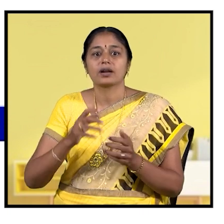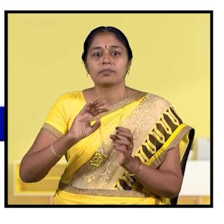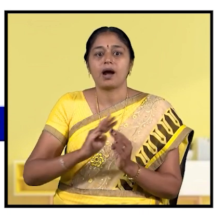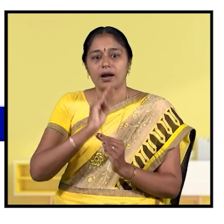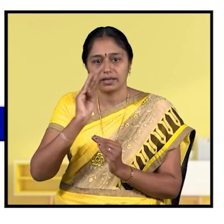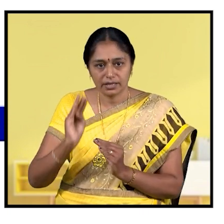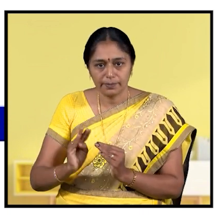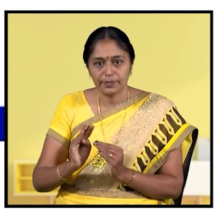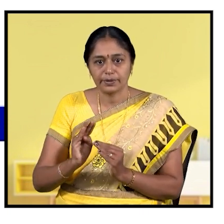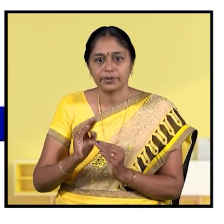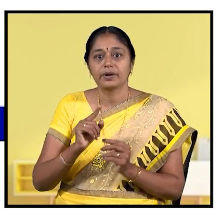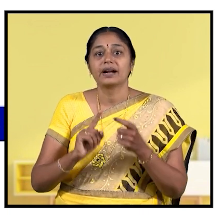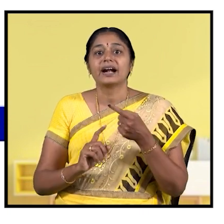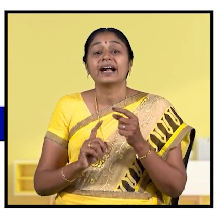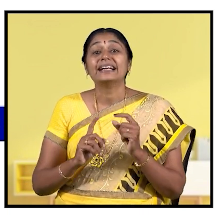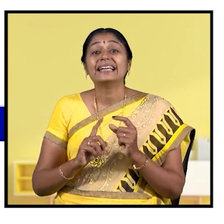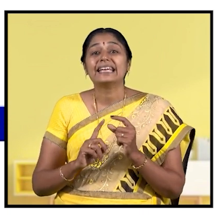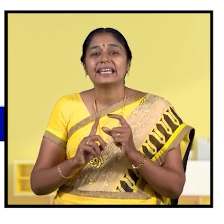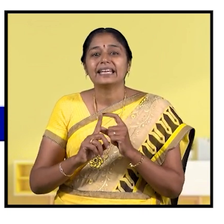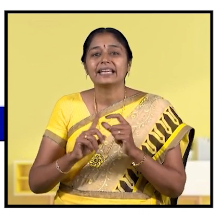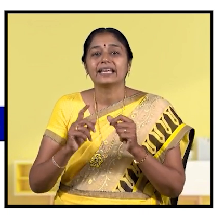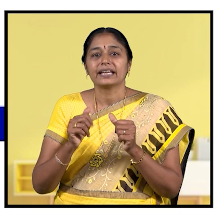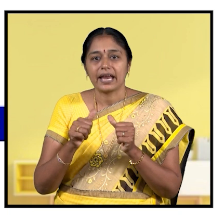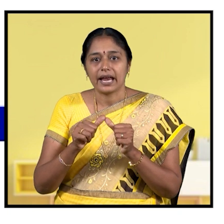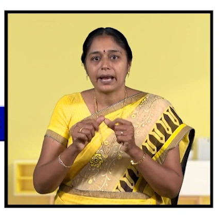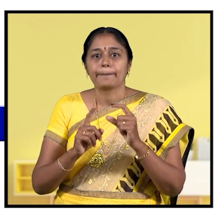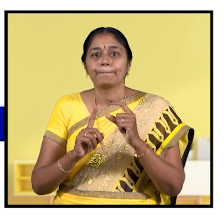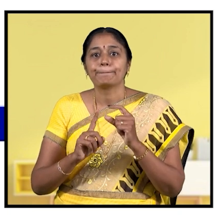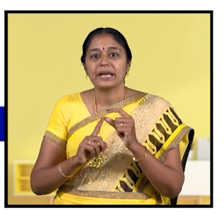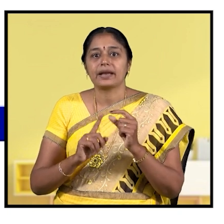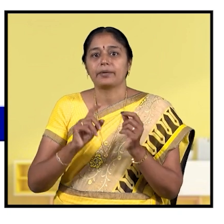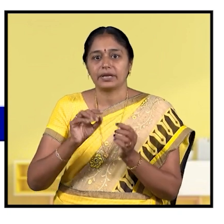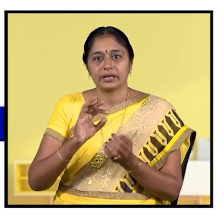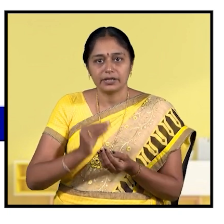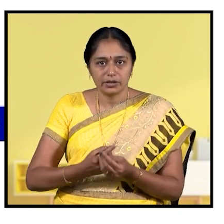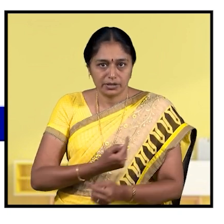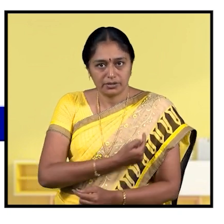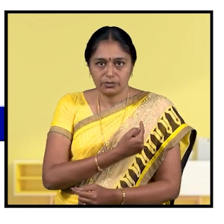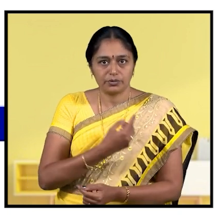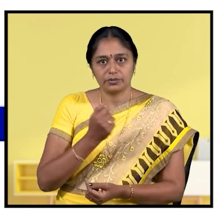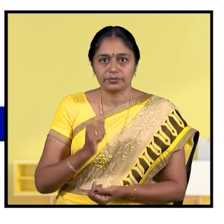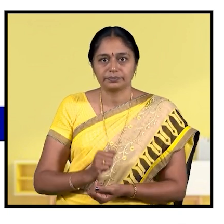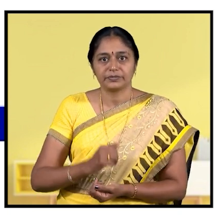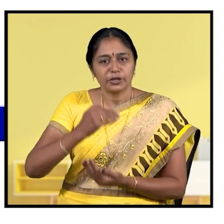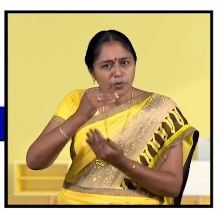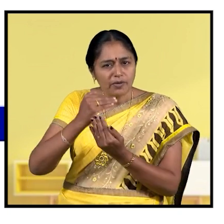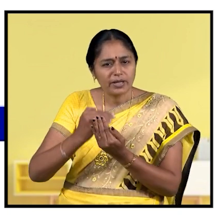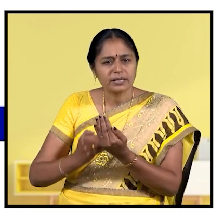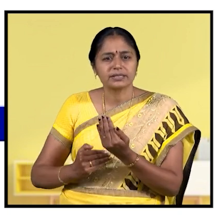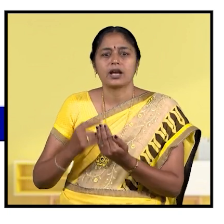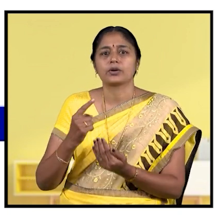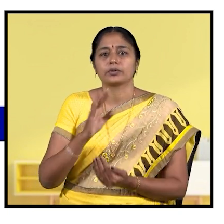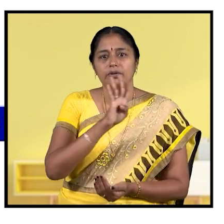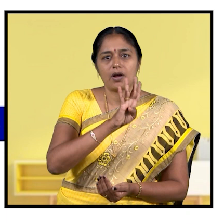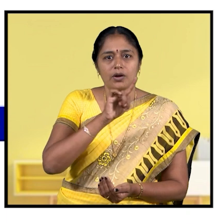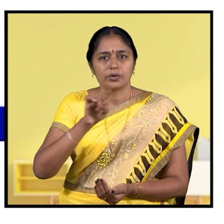அப்படிங்கிற 2 ஊட்டங்கள் 1 மாத இடைவெளியில் நம்ம வந்து அந்த குழந்தைக்கு அளிக்க வேண்டியிருக்கு. அடுத்தது 4 to 6 வருடங்களில் அந்த குழந்தைக்கு டிடி மற்றும் போலியோ